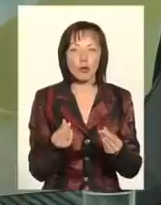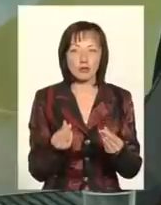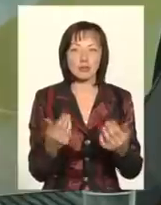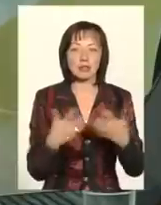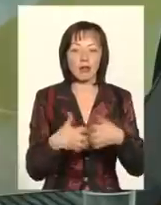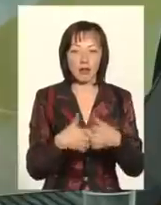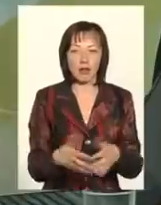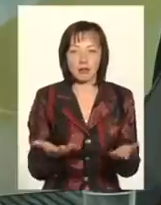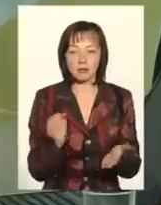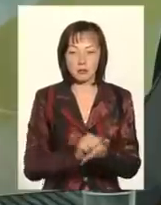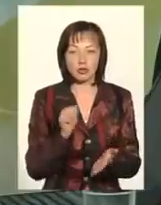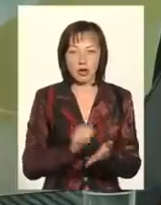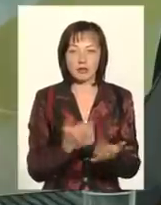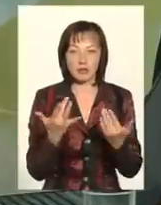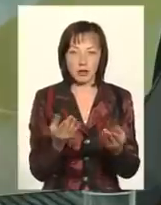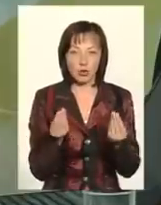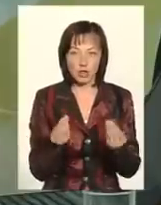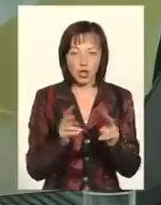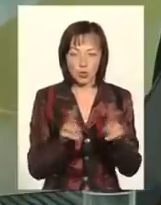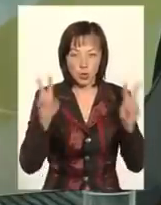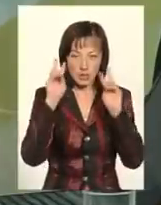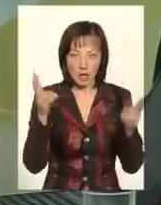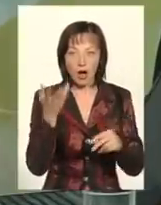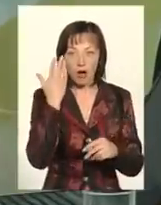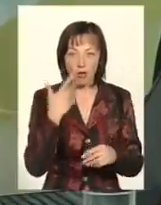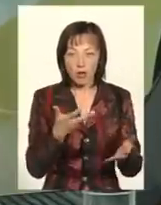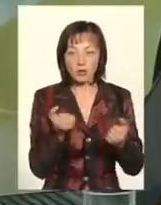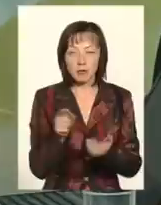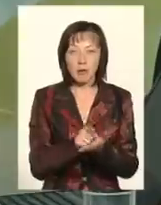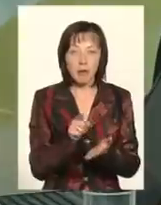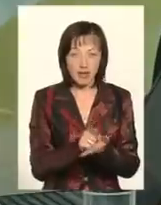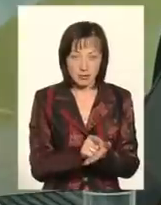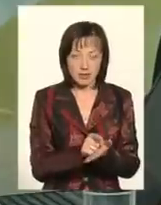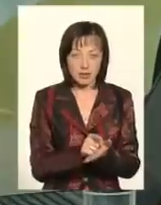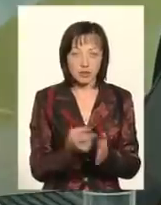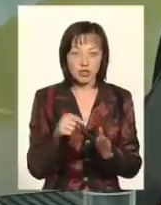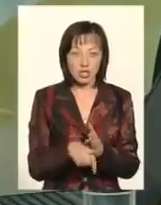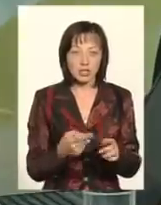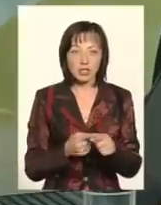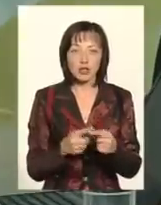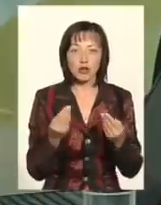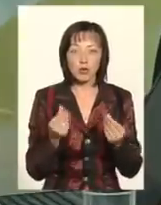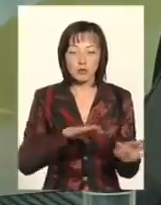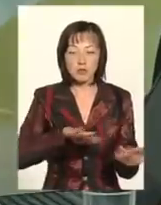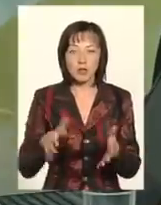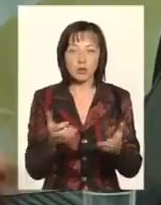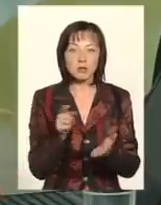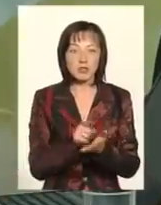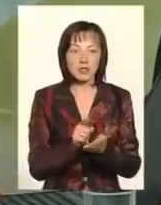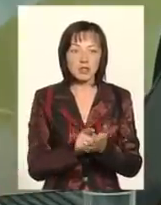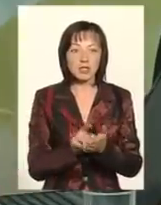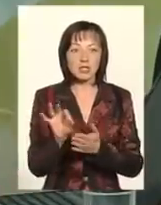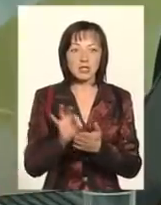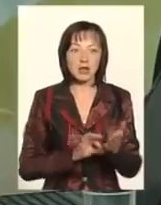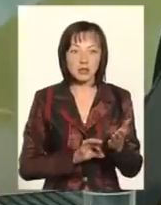скільки їх печатається кожен раз цих грошей ніхто не знає коли отримують люди пенсії значить ці гроші тільки після отримання пенсії свійжі гроші